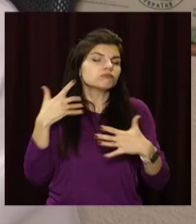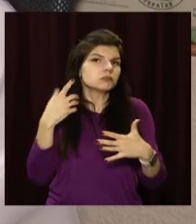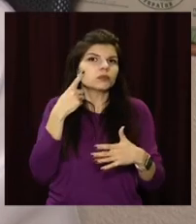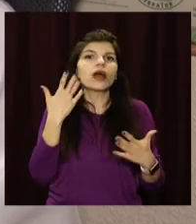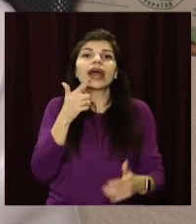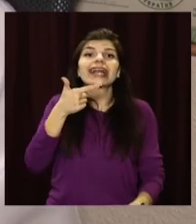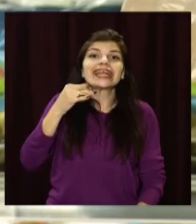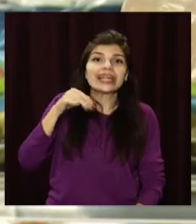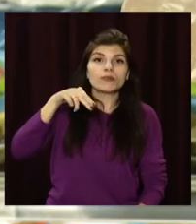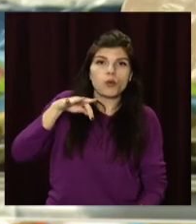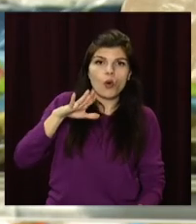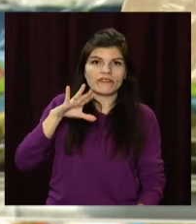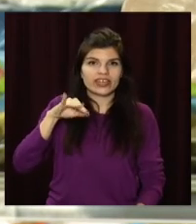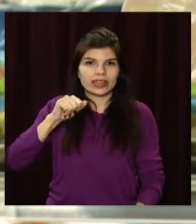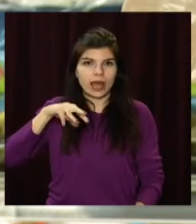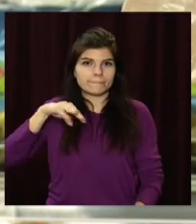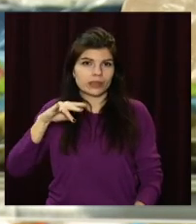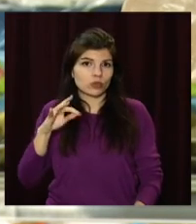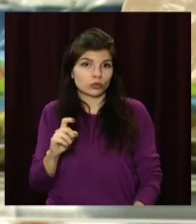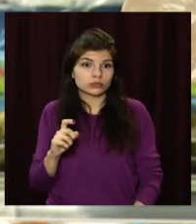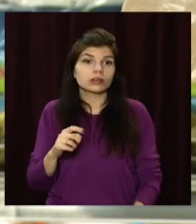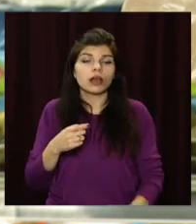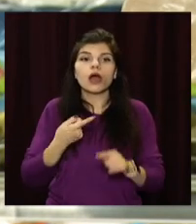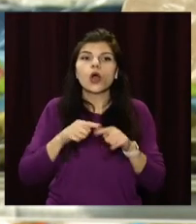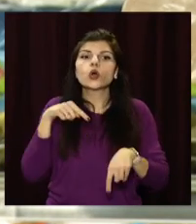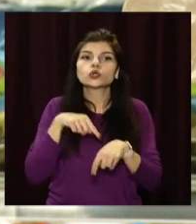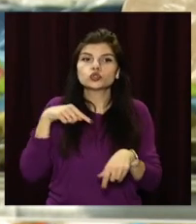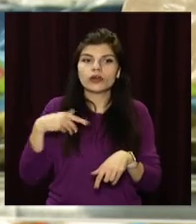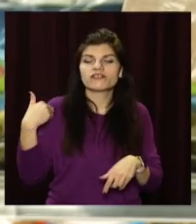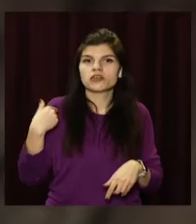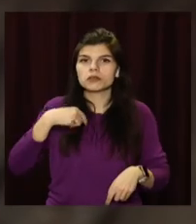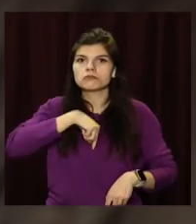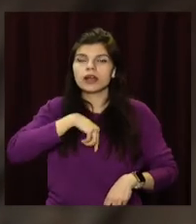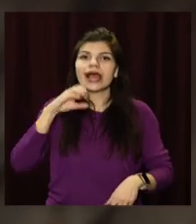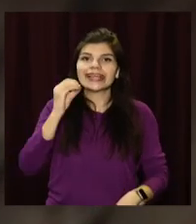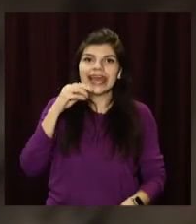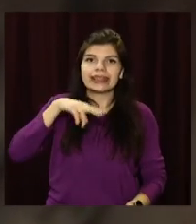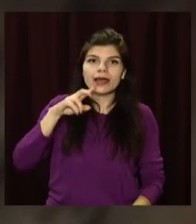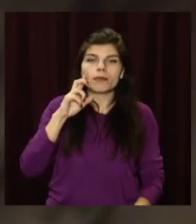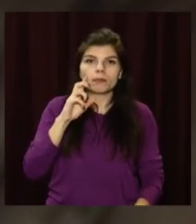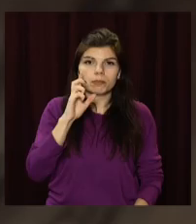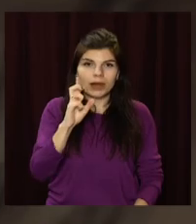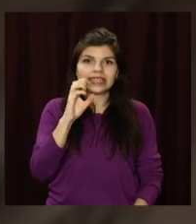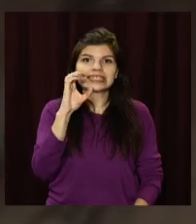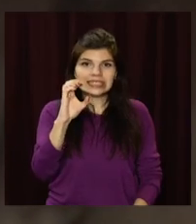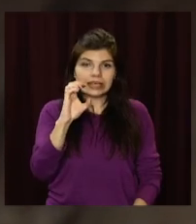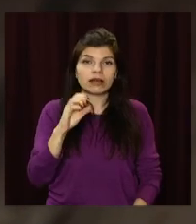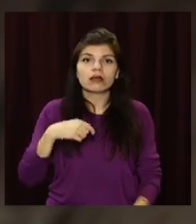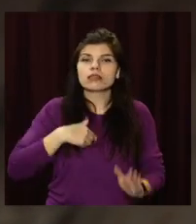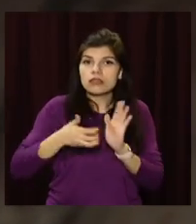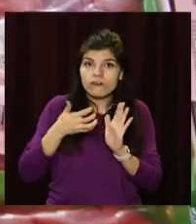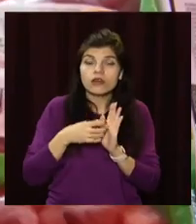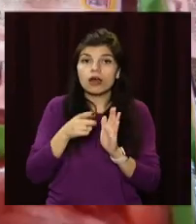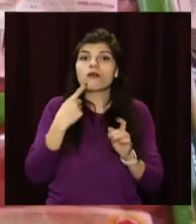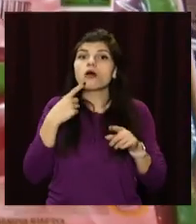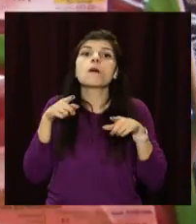быть гиповитаминоз. Найчастіше у міжсезонні організм відчуває дефіцит вітамінів Е, Д, В та С. Проте прожогом бігти до аптеки